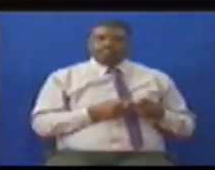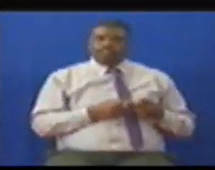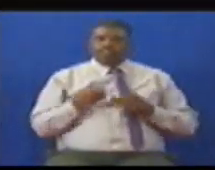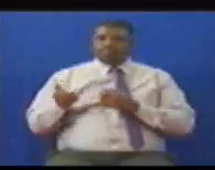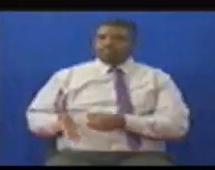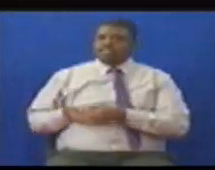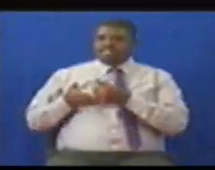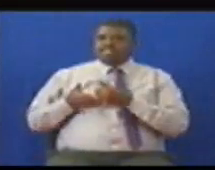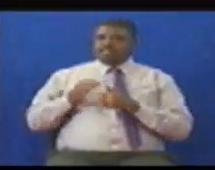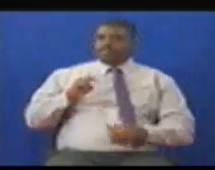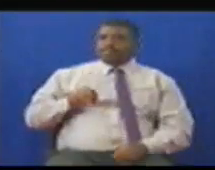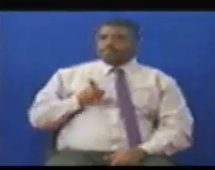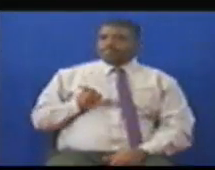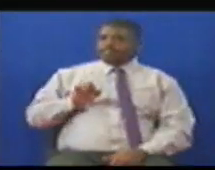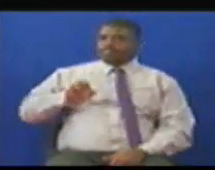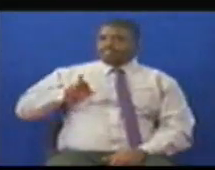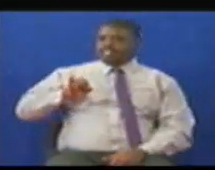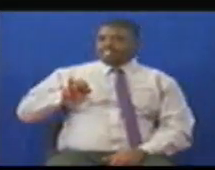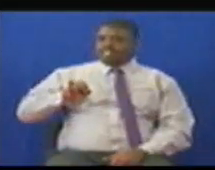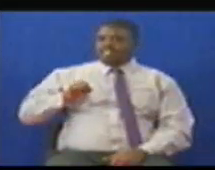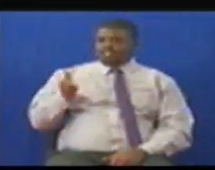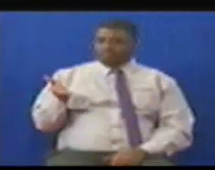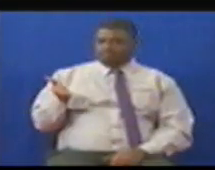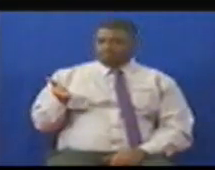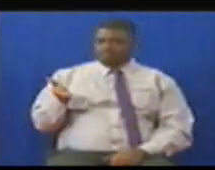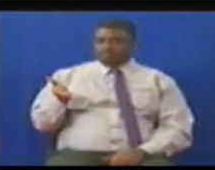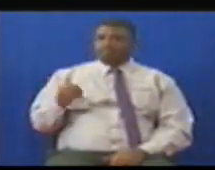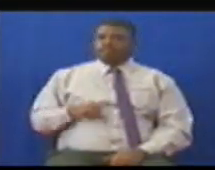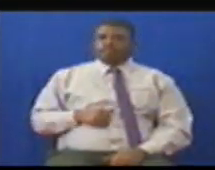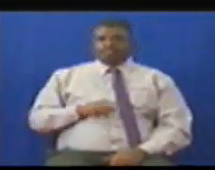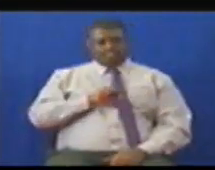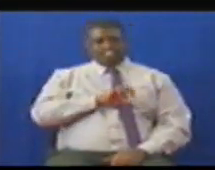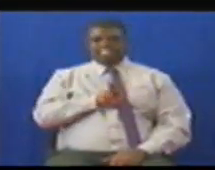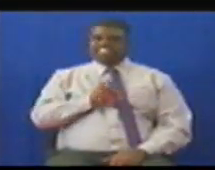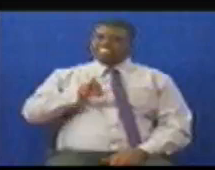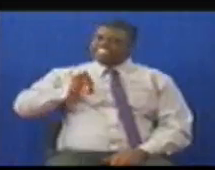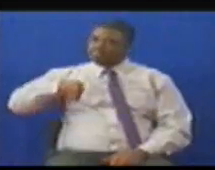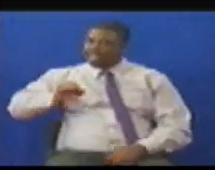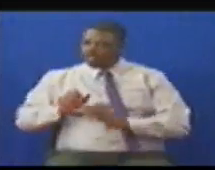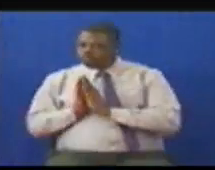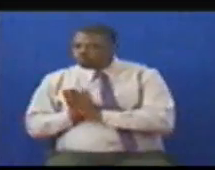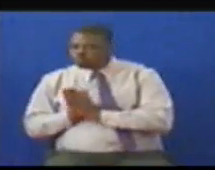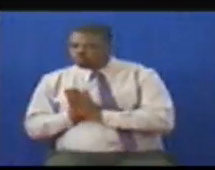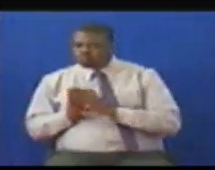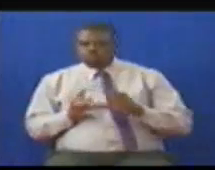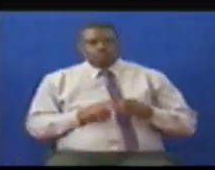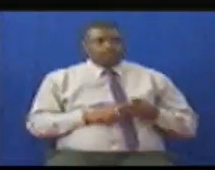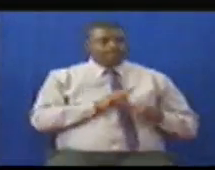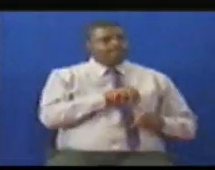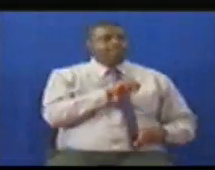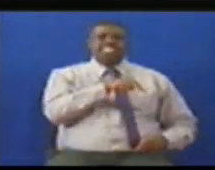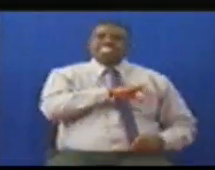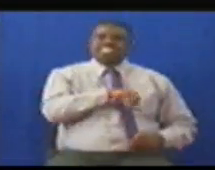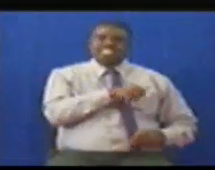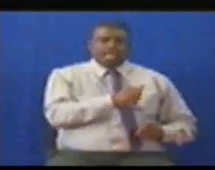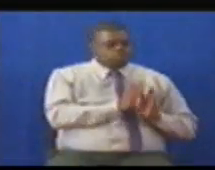ndugu Gerald Migiri, makatibu wa kamati ndugu Chacha Nakega, ndugu Unike Shirima, ndugu Asmin Kihemba na ndugu Prosper Minja kusaidiana na ndugu